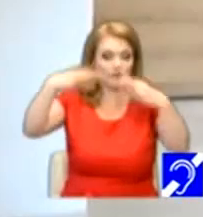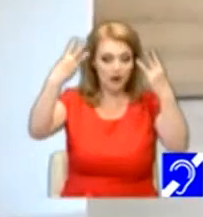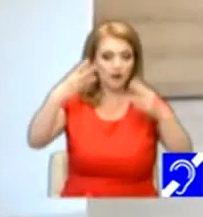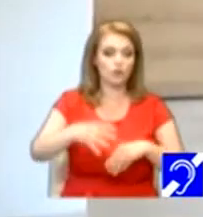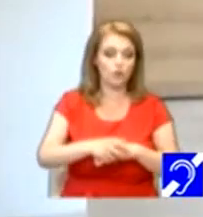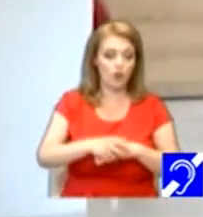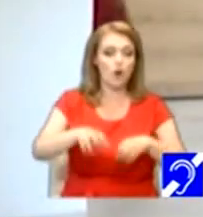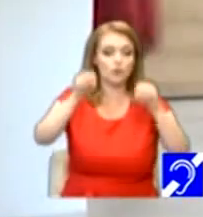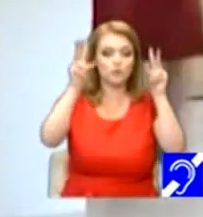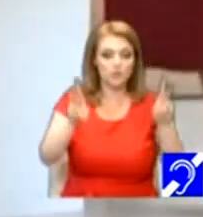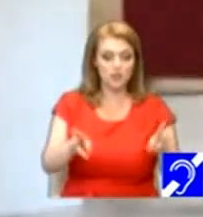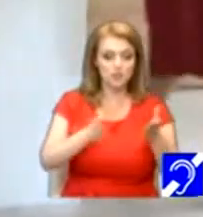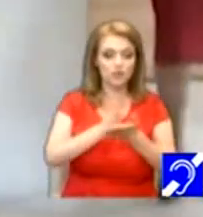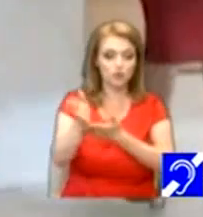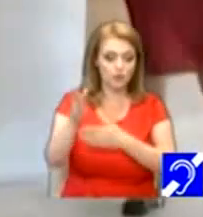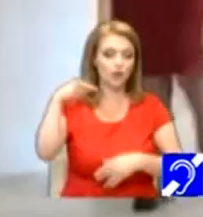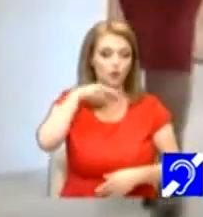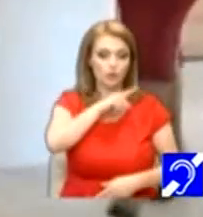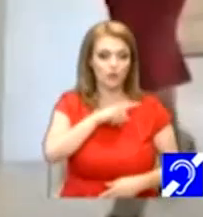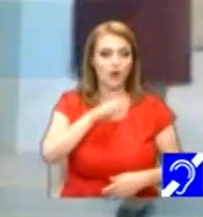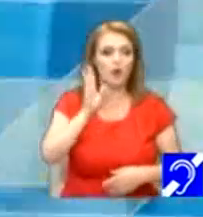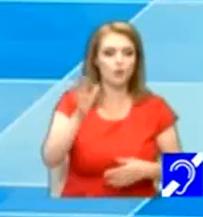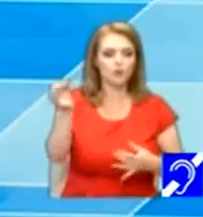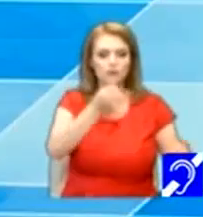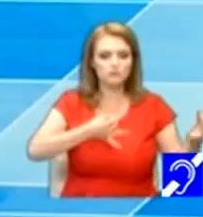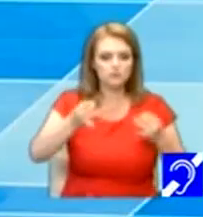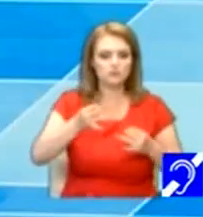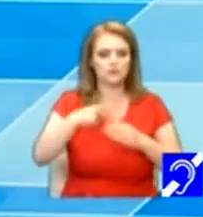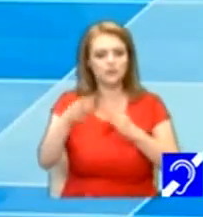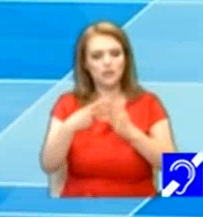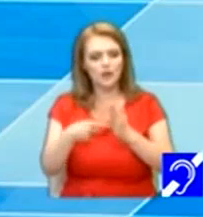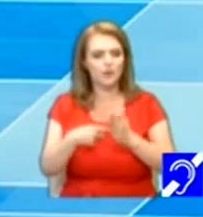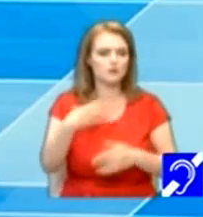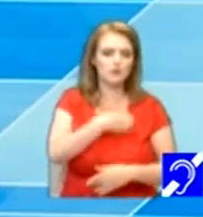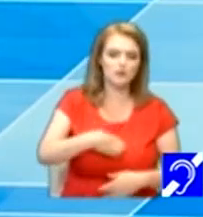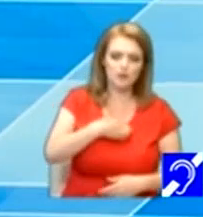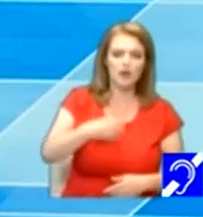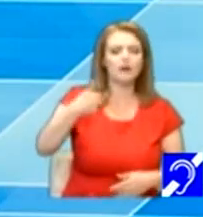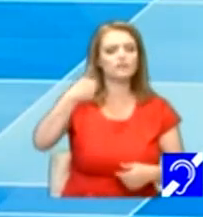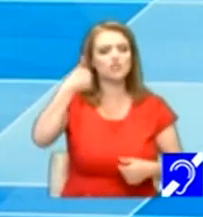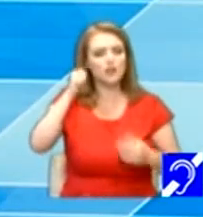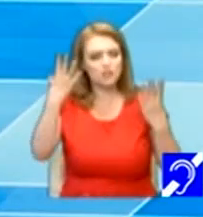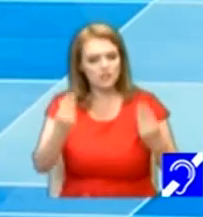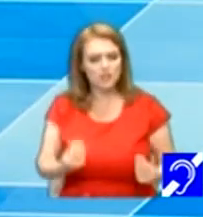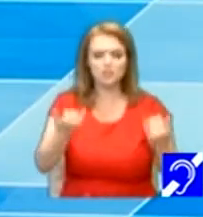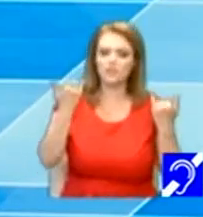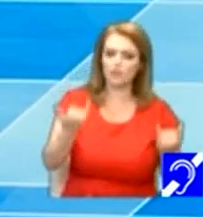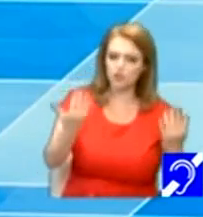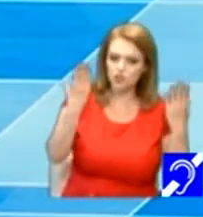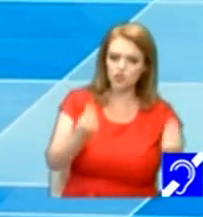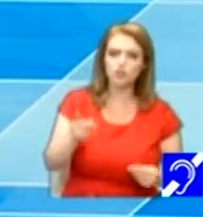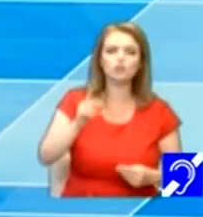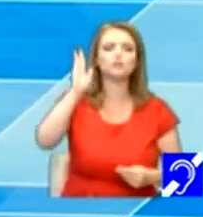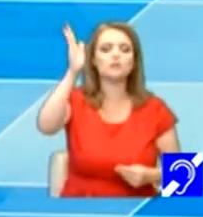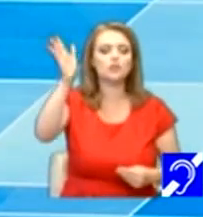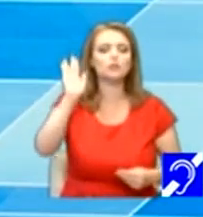Cristian Diaconescu. Așadar, vom analiza tot ce înseamnă subiectele, surprizele zilei de vot de ieri, zilei de astăzi, dar vom vedea și ce ne